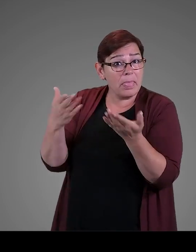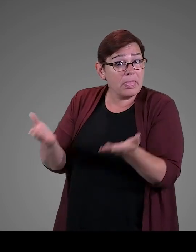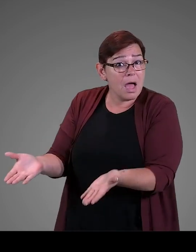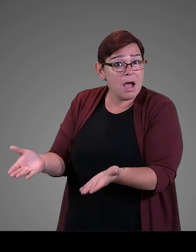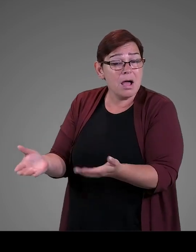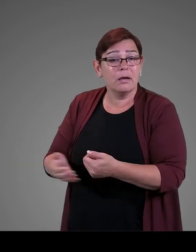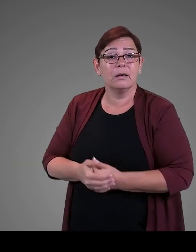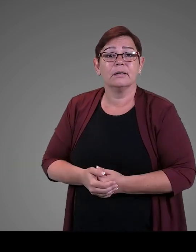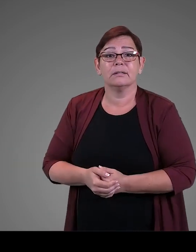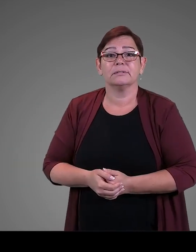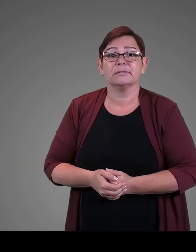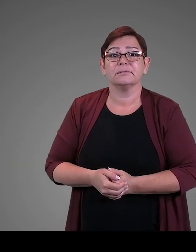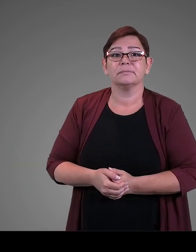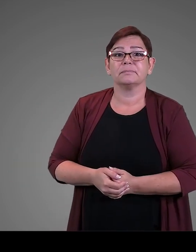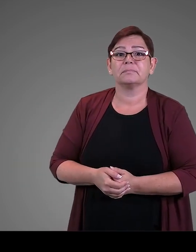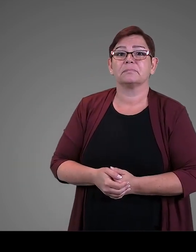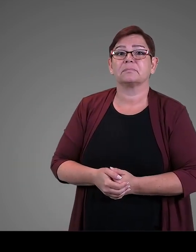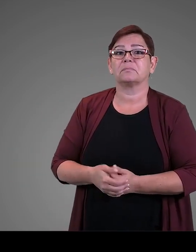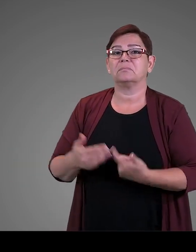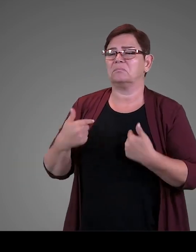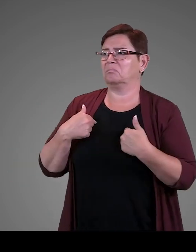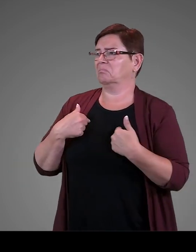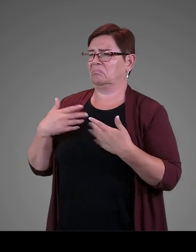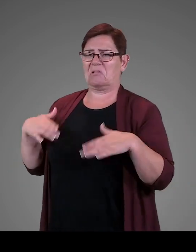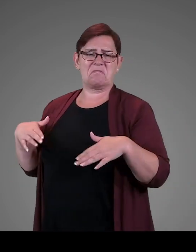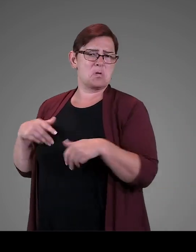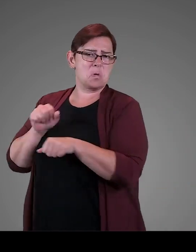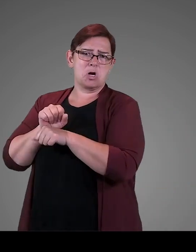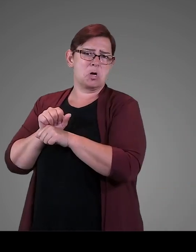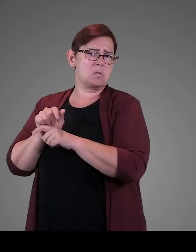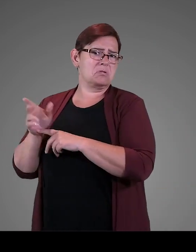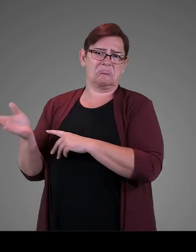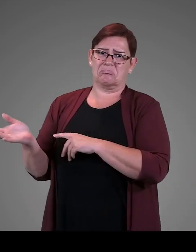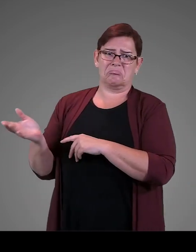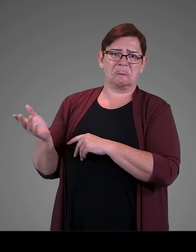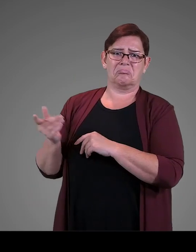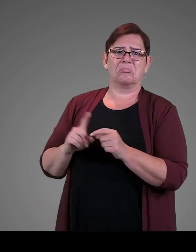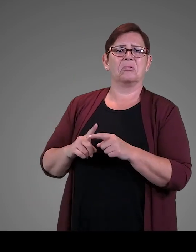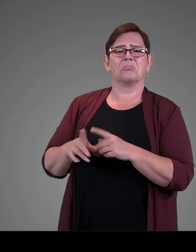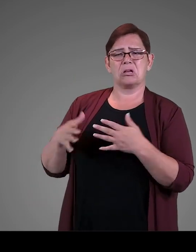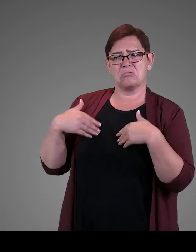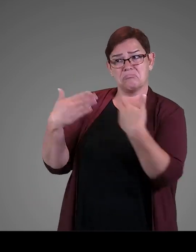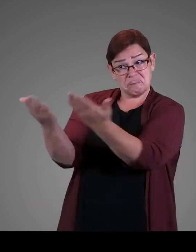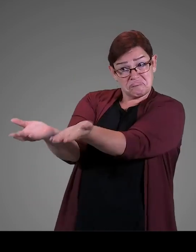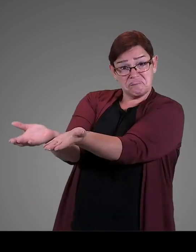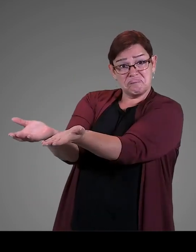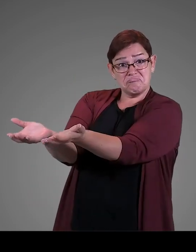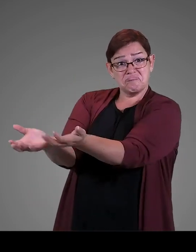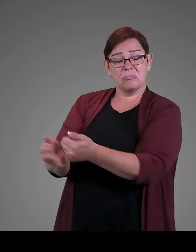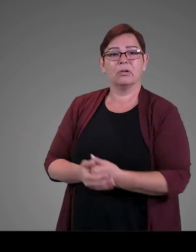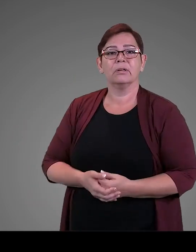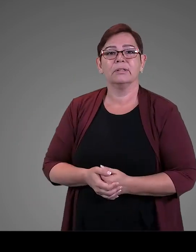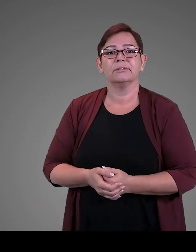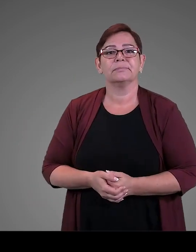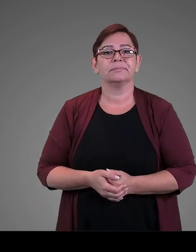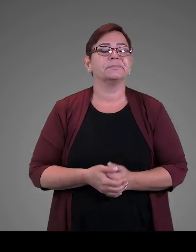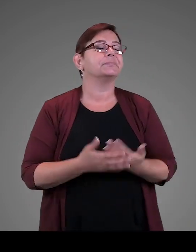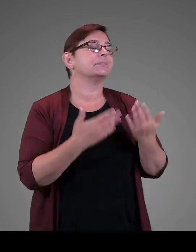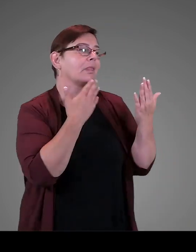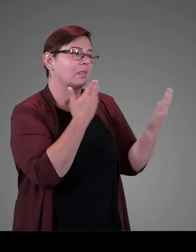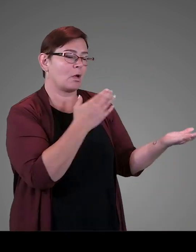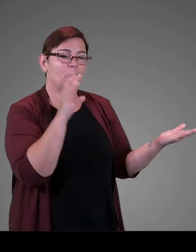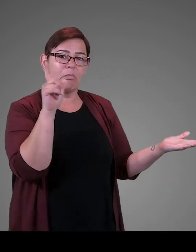Dardar qui peut parler de ça? Je n'ai jamais travaillé avec lui. Je suis contente de te donner la parole.